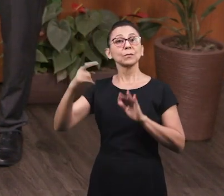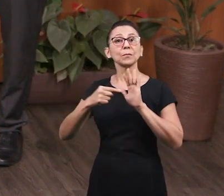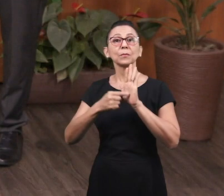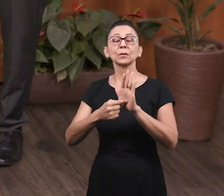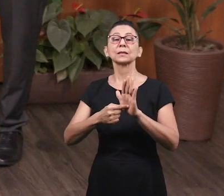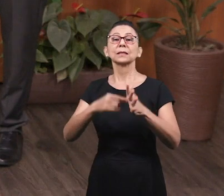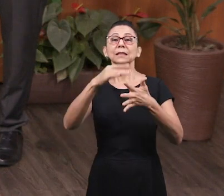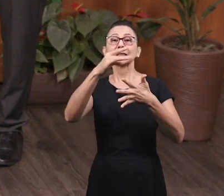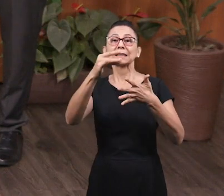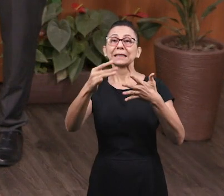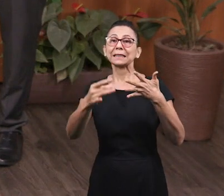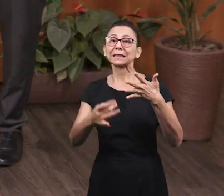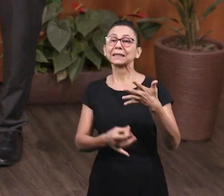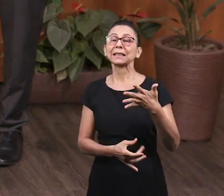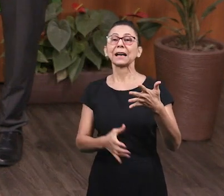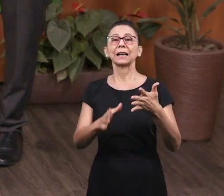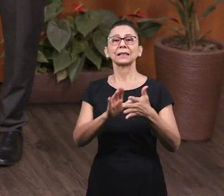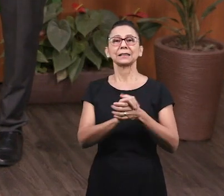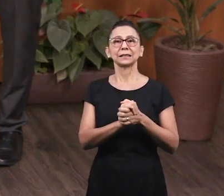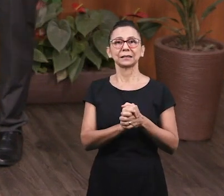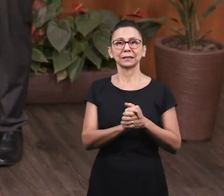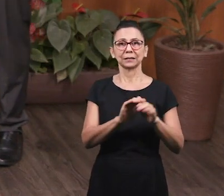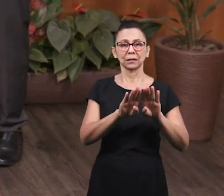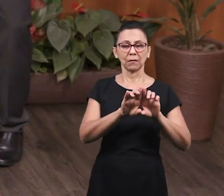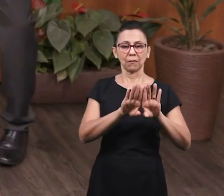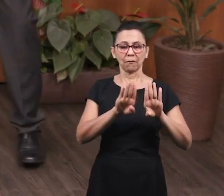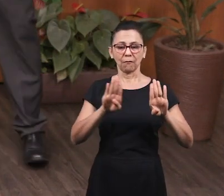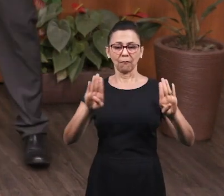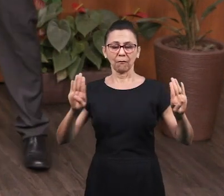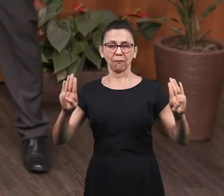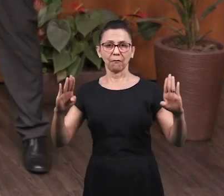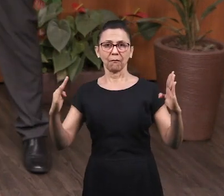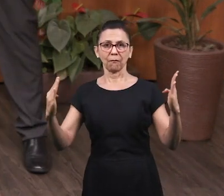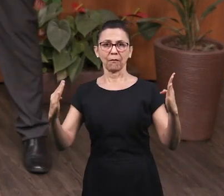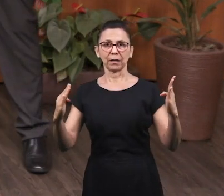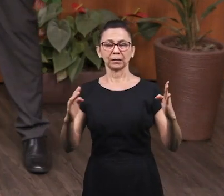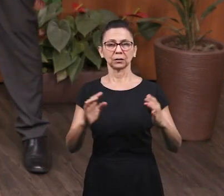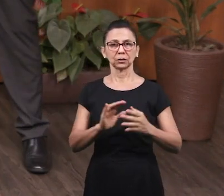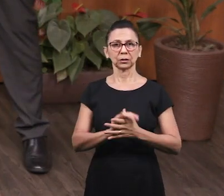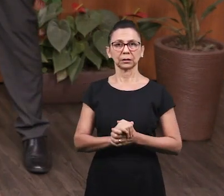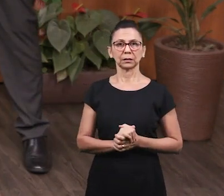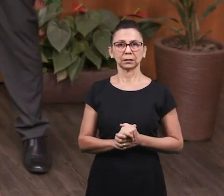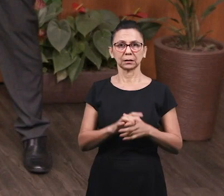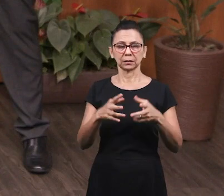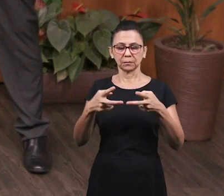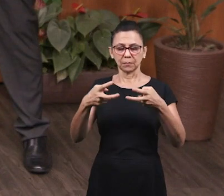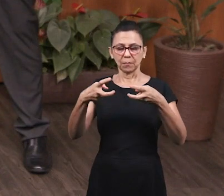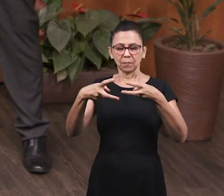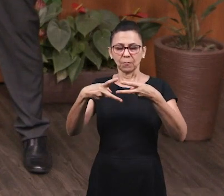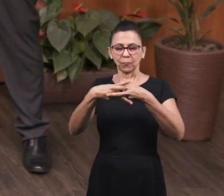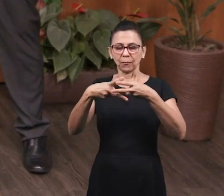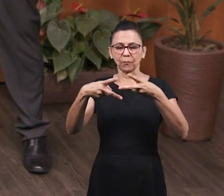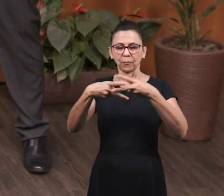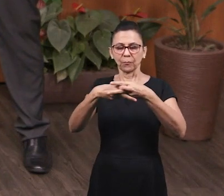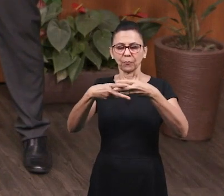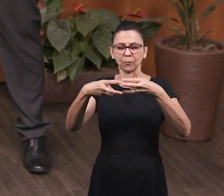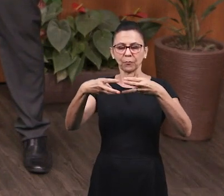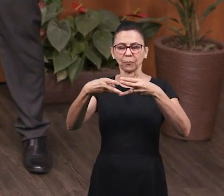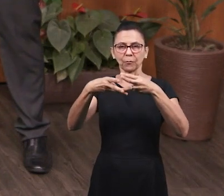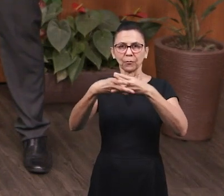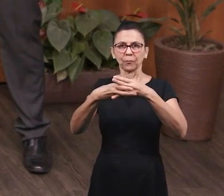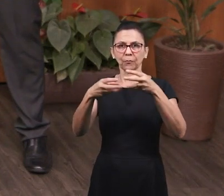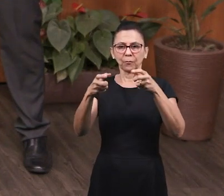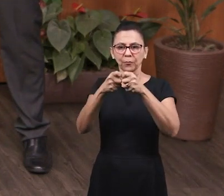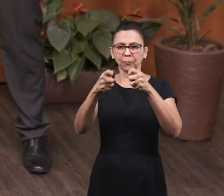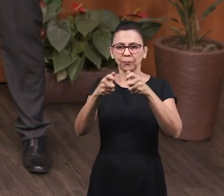me révéler cela. Les, donc, les crochets devaient être en